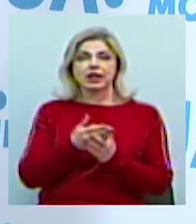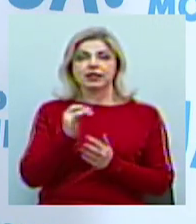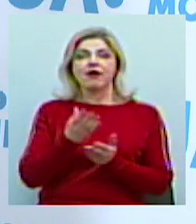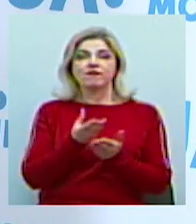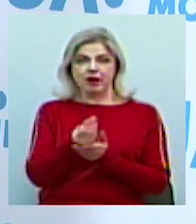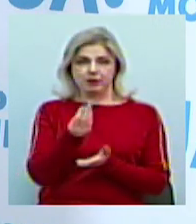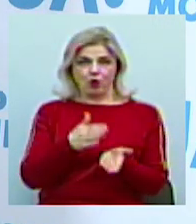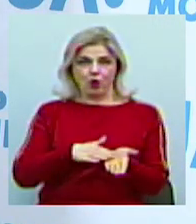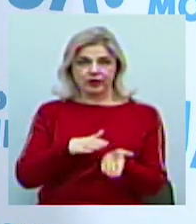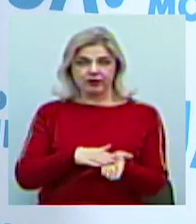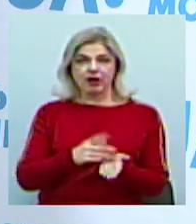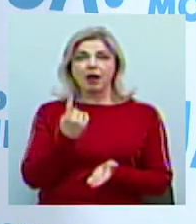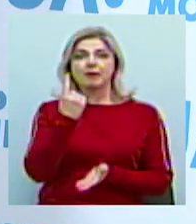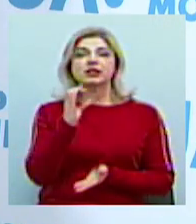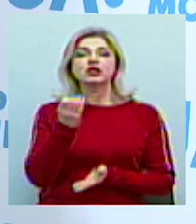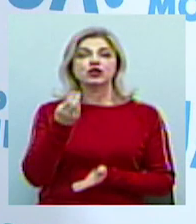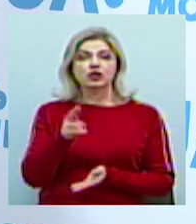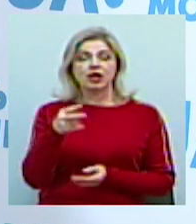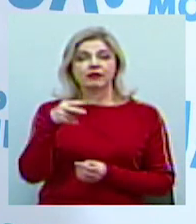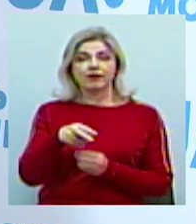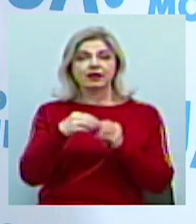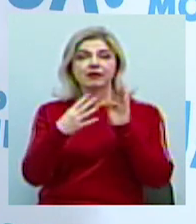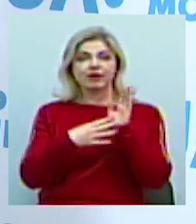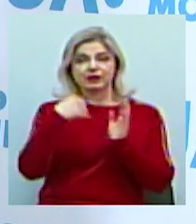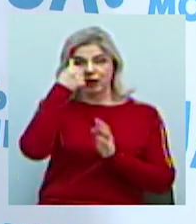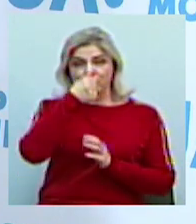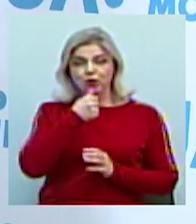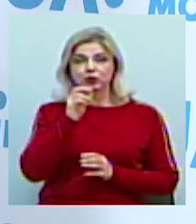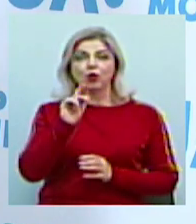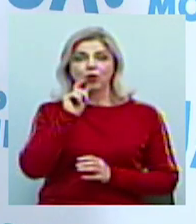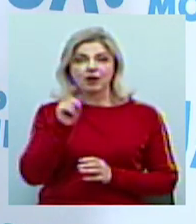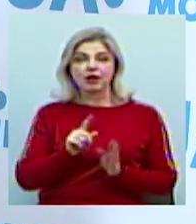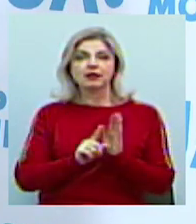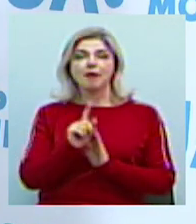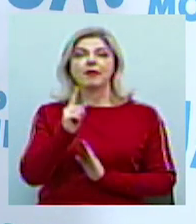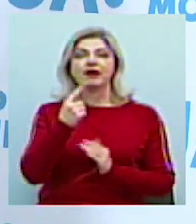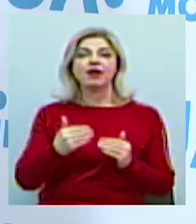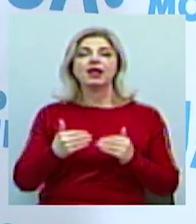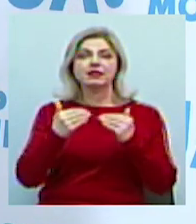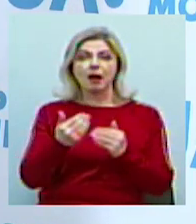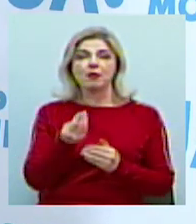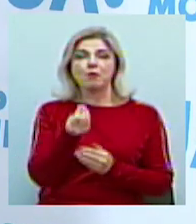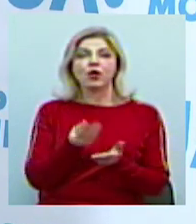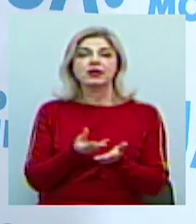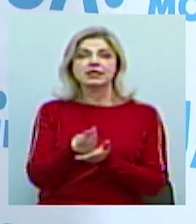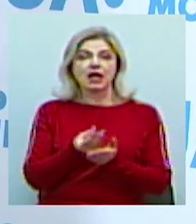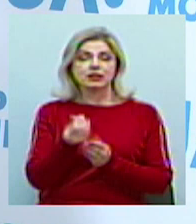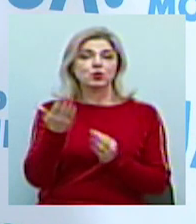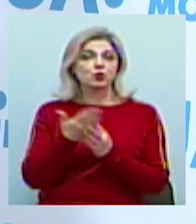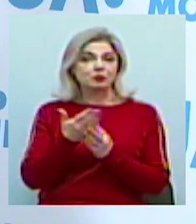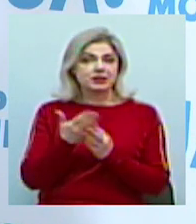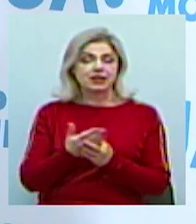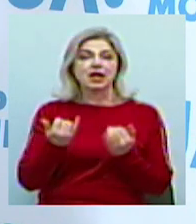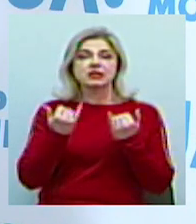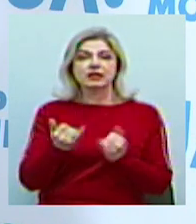готівкою. З 1 січня 2019 року в Україні розпочався перший етап монетизації субсидій. Сьогодні на